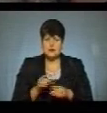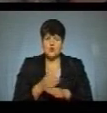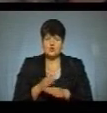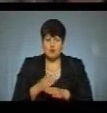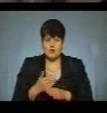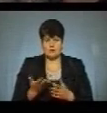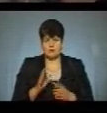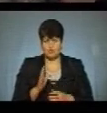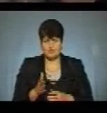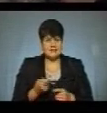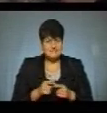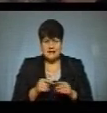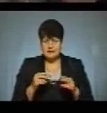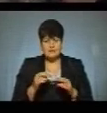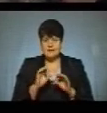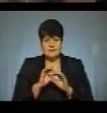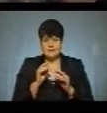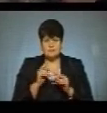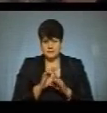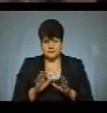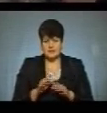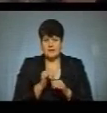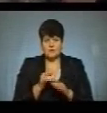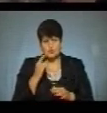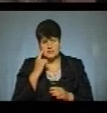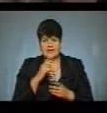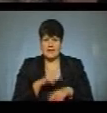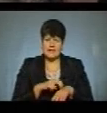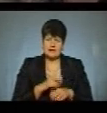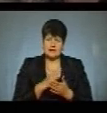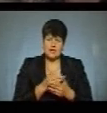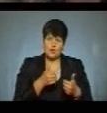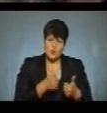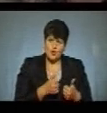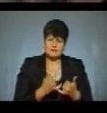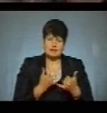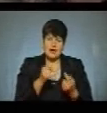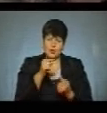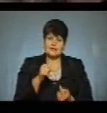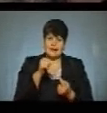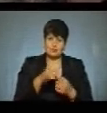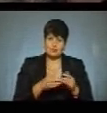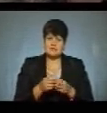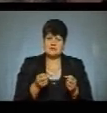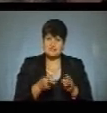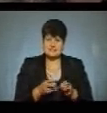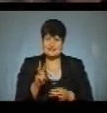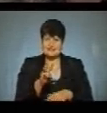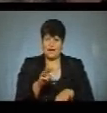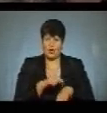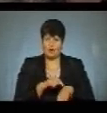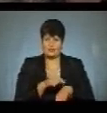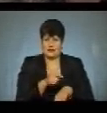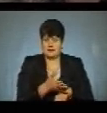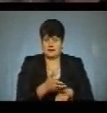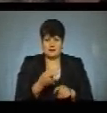через крок-2. Це також не є саме об'єктивне. Неможливо оцінити, чи лікар є хороший для конкретної спеціальності просто за 3 години, і